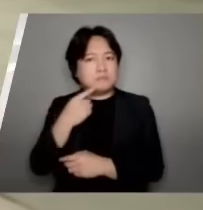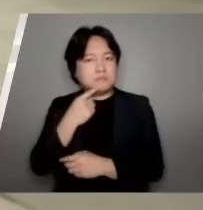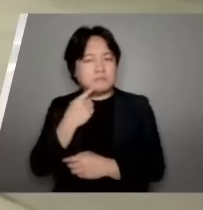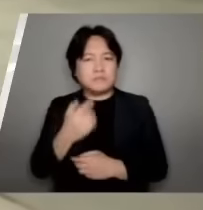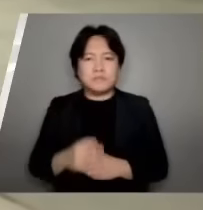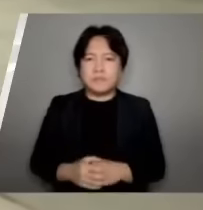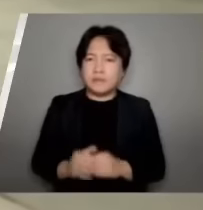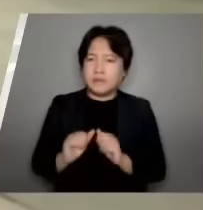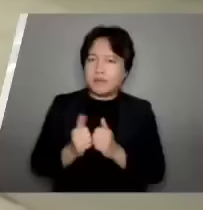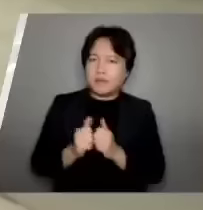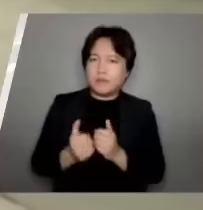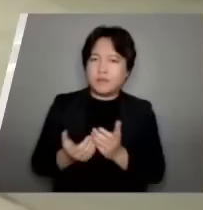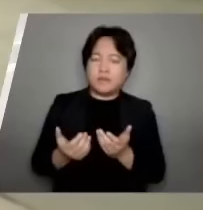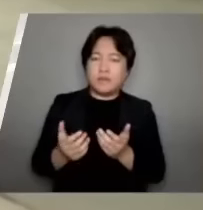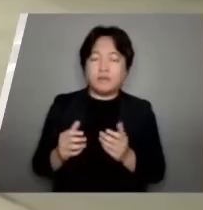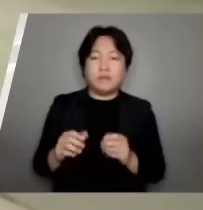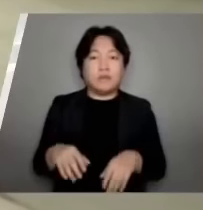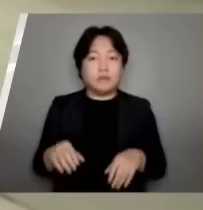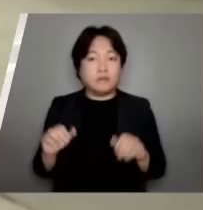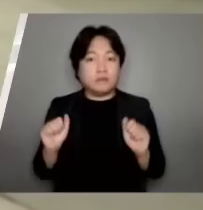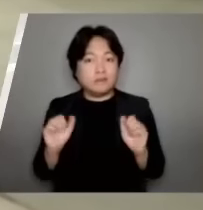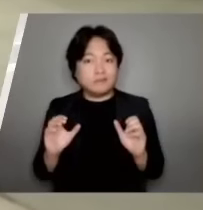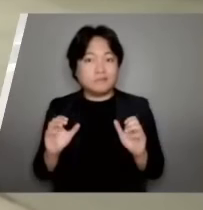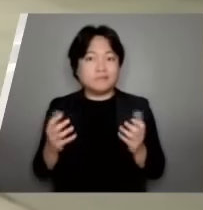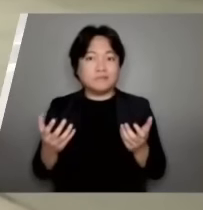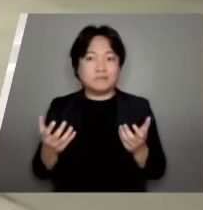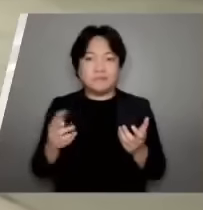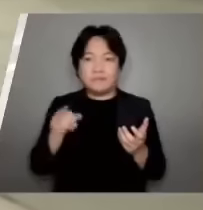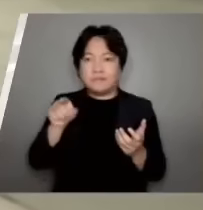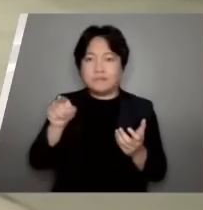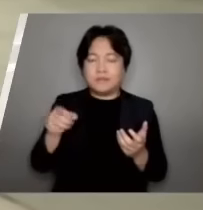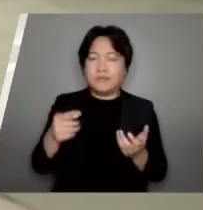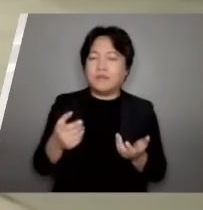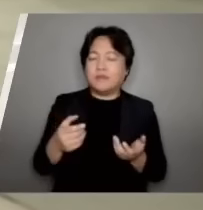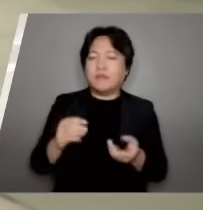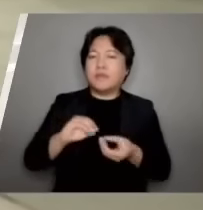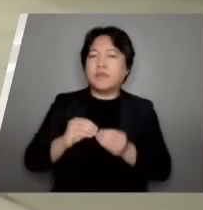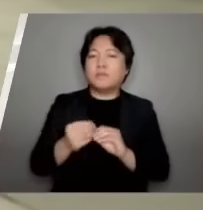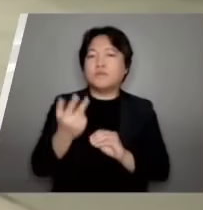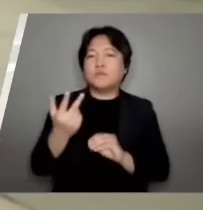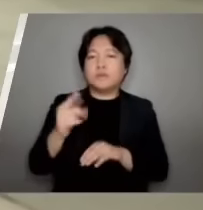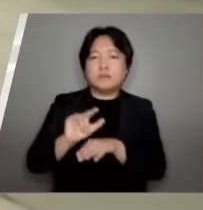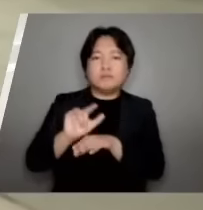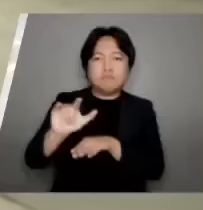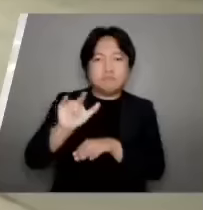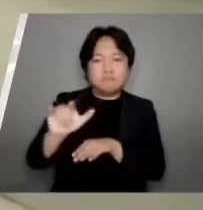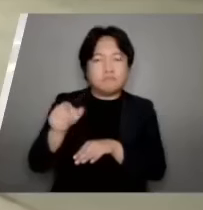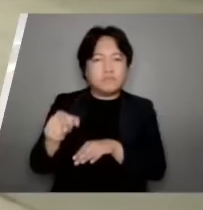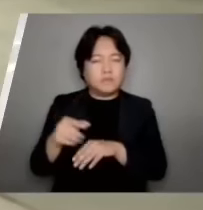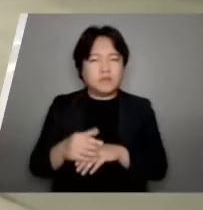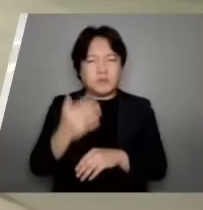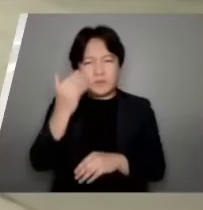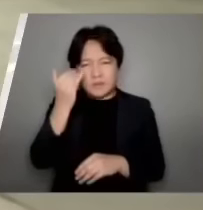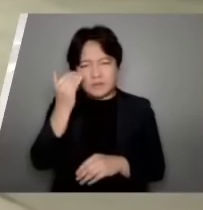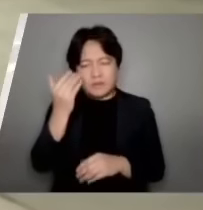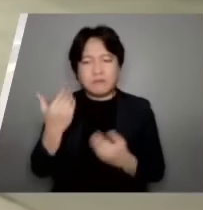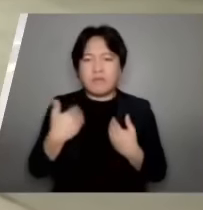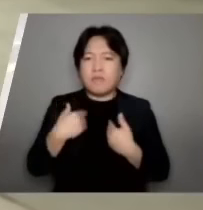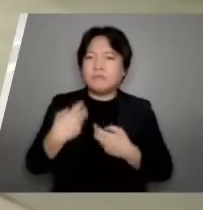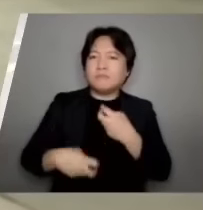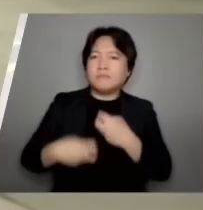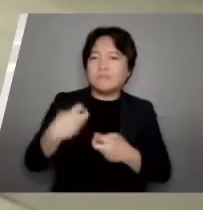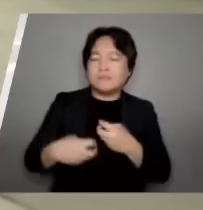air cooling system dito sa NAIA Terminal 3 na naglalayong maresolba ang mga issue sa hindi sapat na lamig